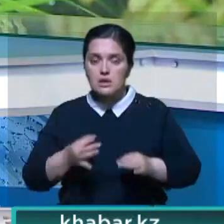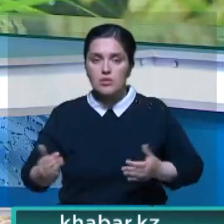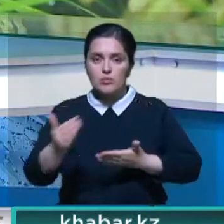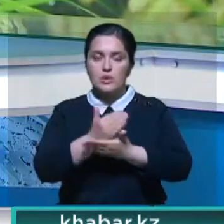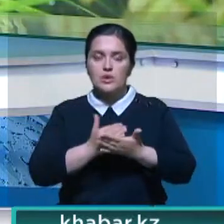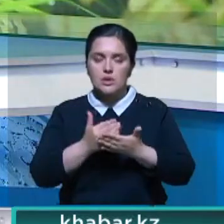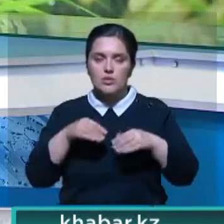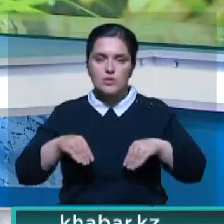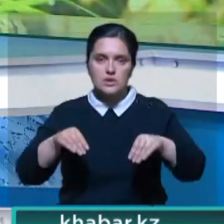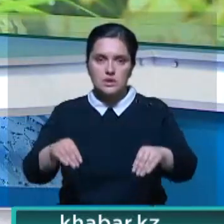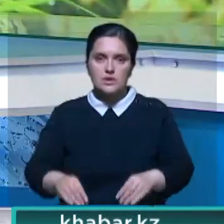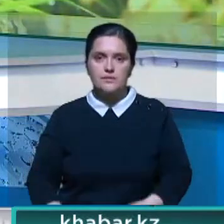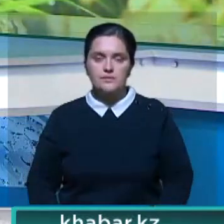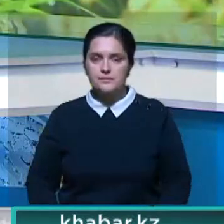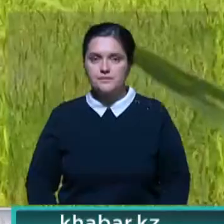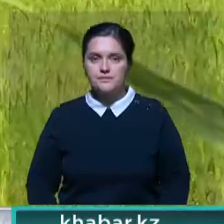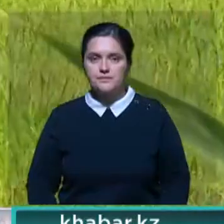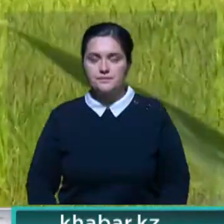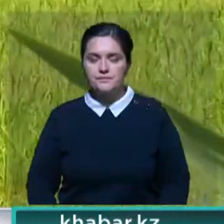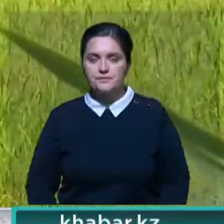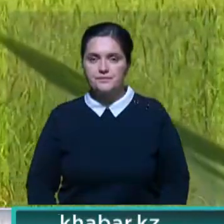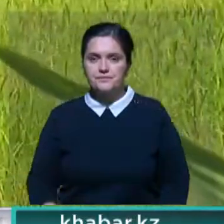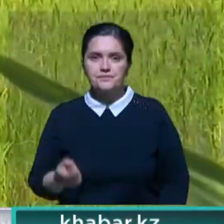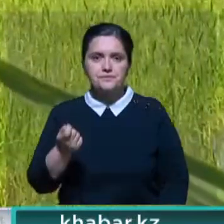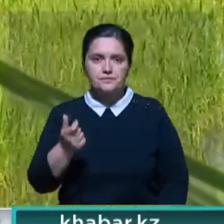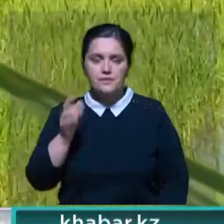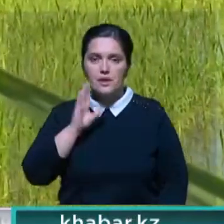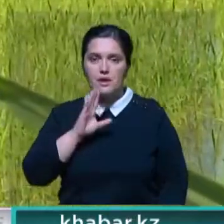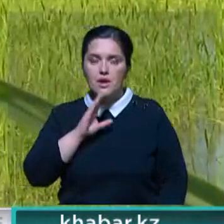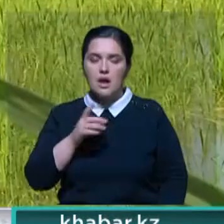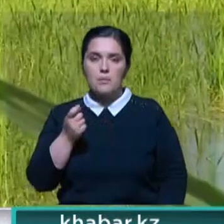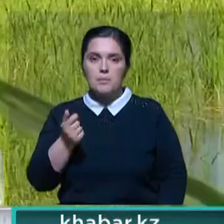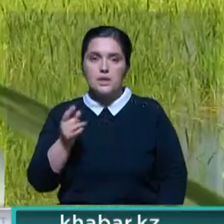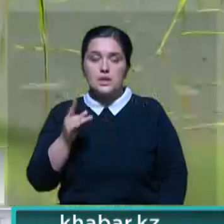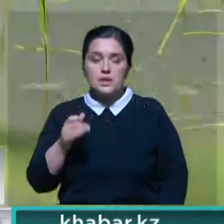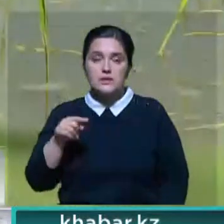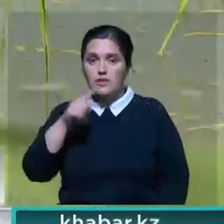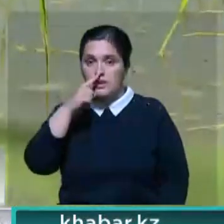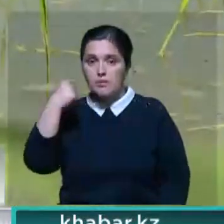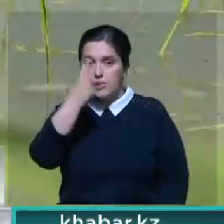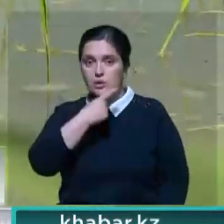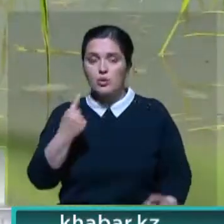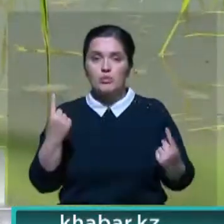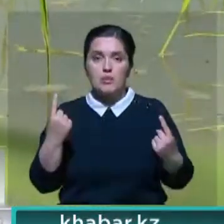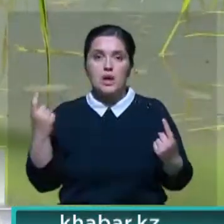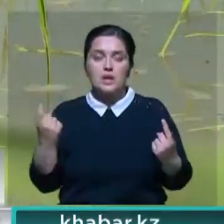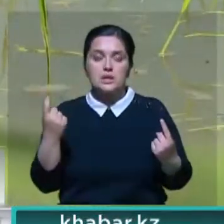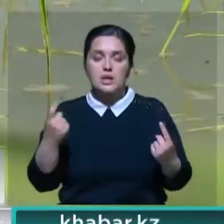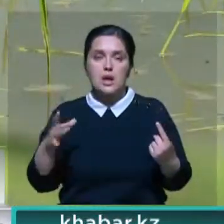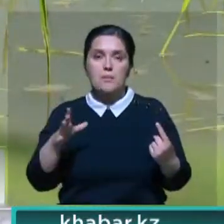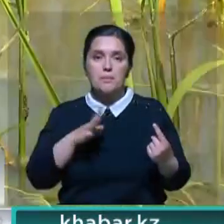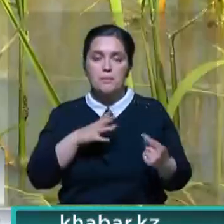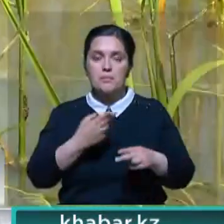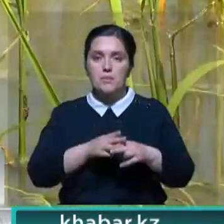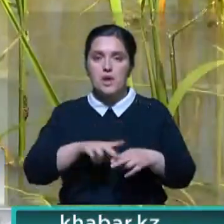начала осенней уборки урожая. Меньше поливной воды, меньше риса. В этом году одно из крупнейших хозяйств региона было